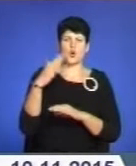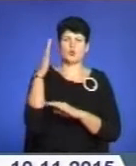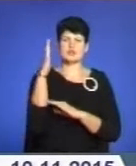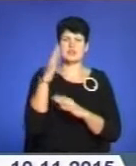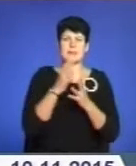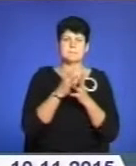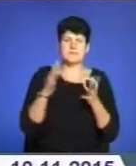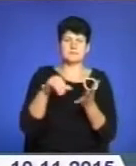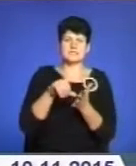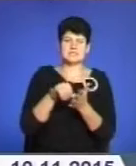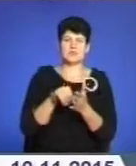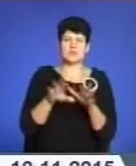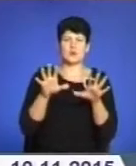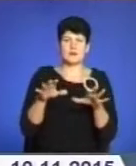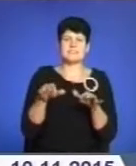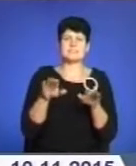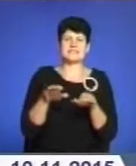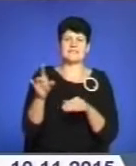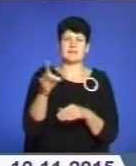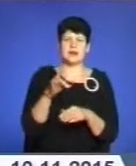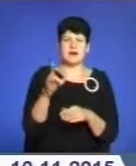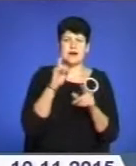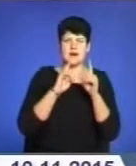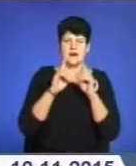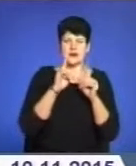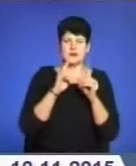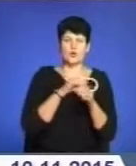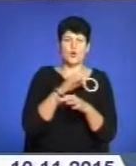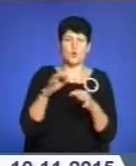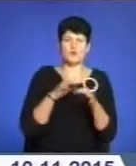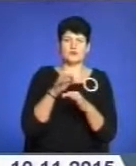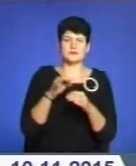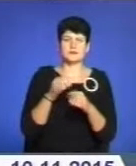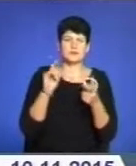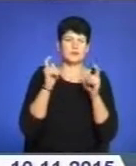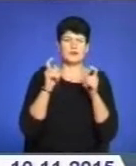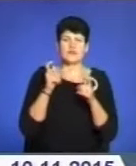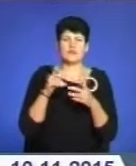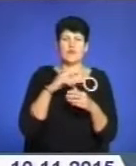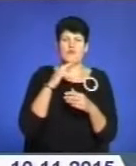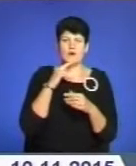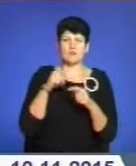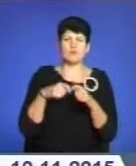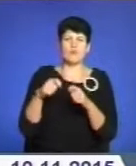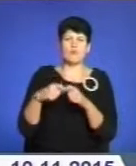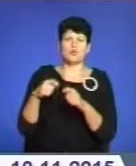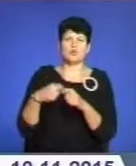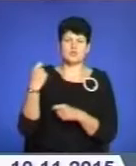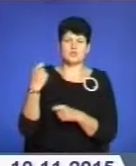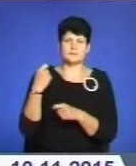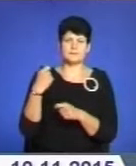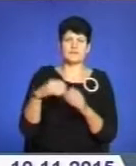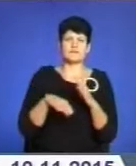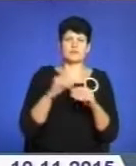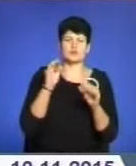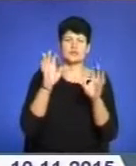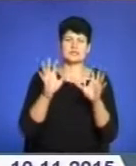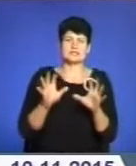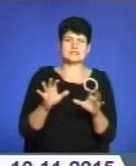представили голів місцевих рад. Обговорені результатів виборів відволікли увагу громадськості від порушень виборчого законодавства. За